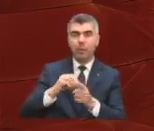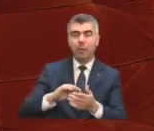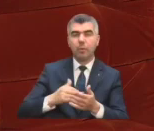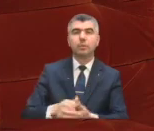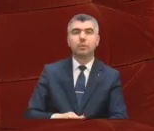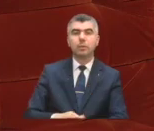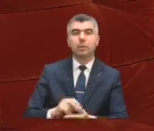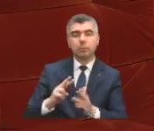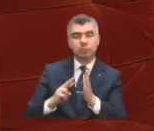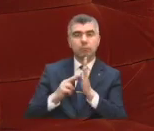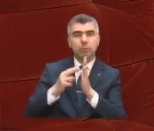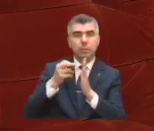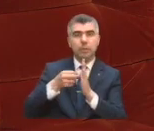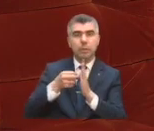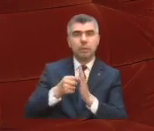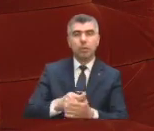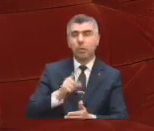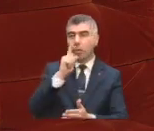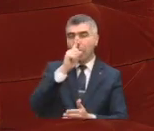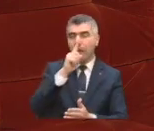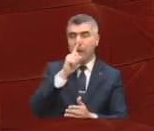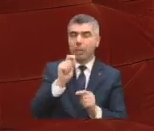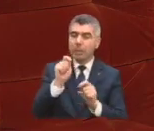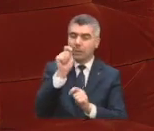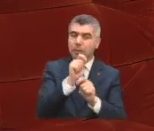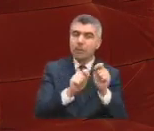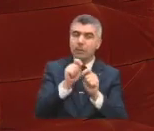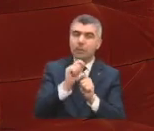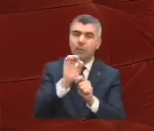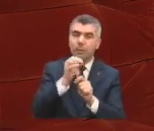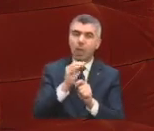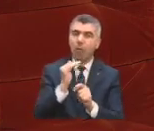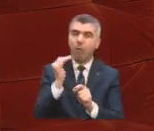في الوتيرة، وحنا حريصين ان تكون الانجازات عملية